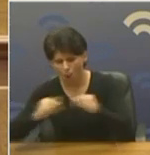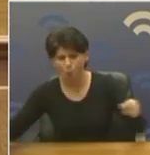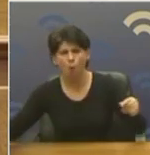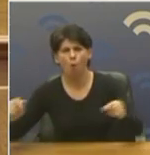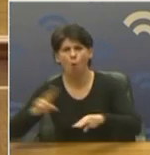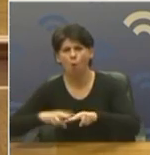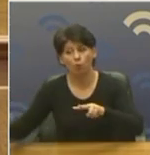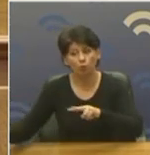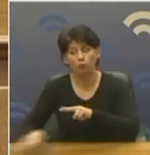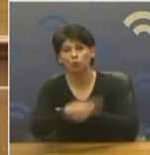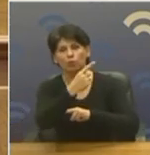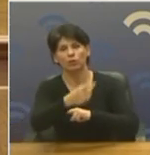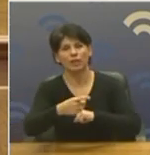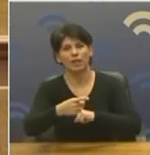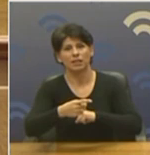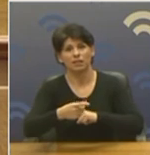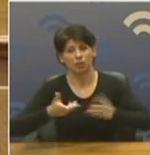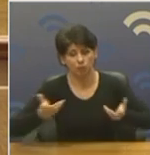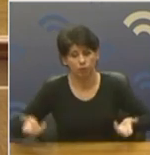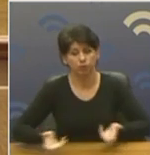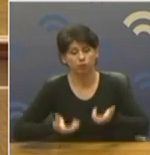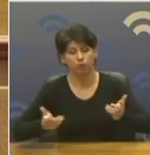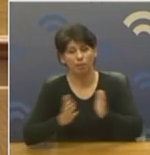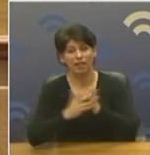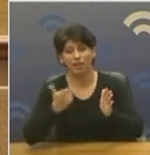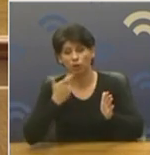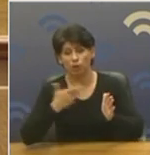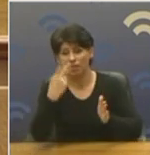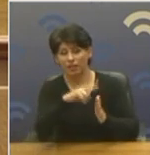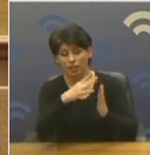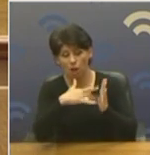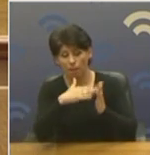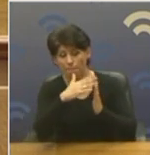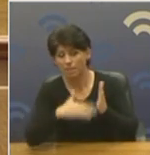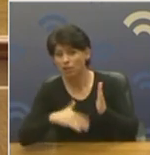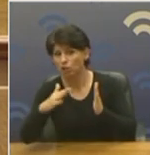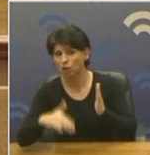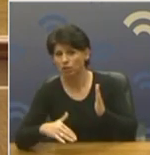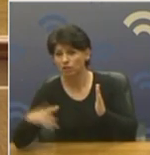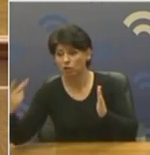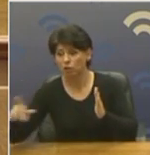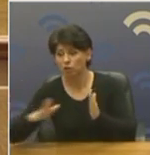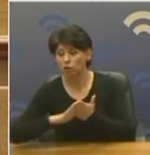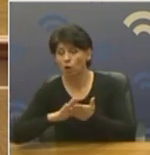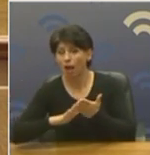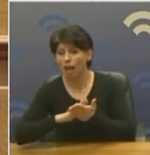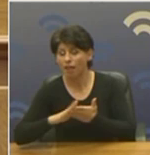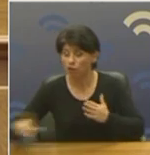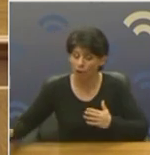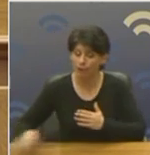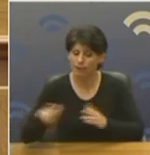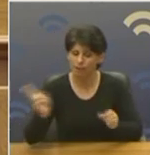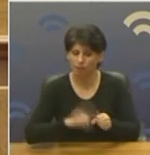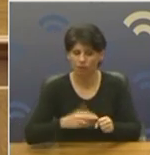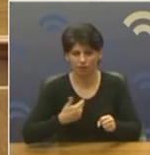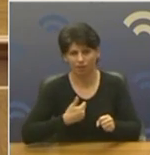τους έστειλε στα κρεματόρια όταν ήταν 17 χρονών. Με δικές του επιστολές πήγαιναν οι ομόφυλοι του. Το έθνος του το έχετε στα κρεματόρια. Και